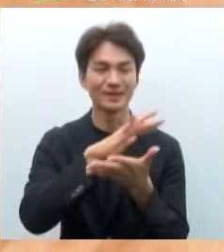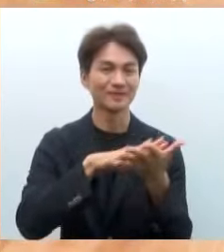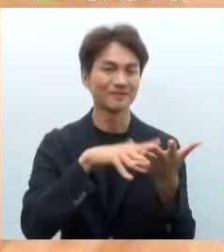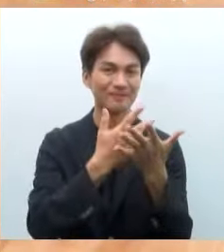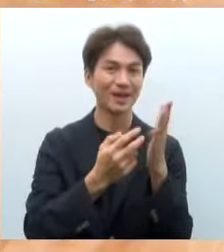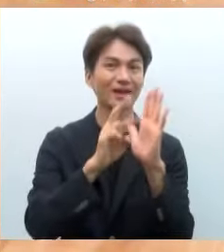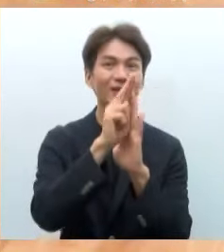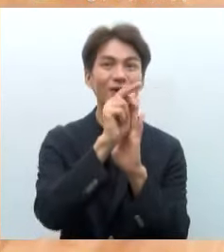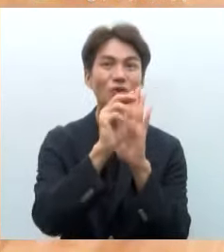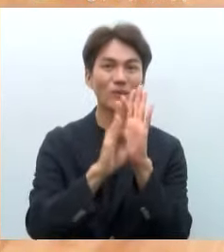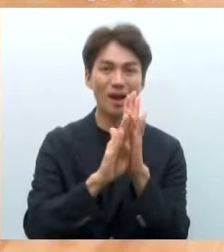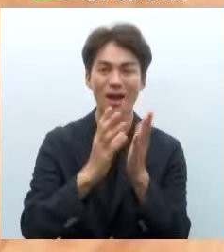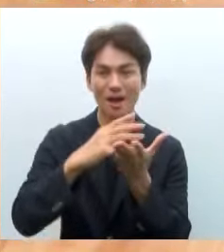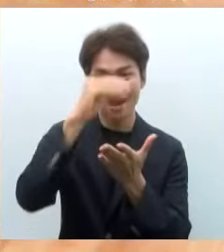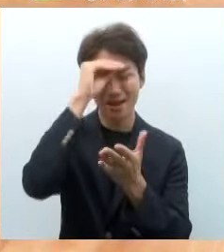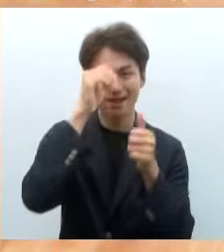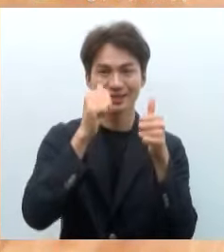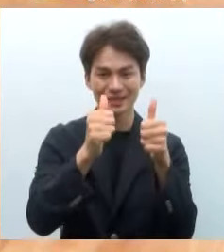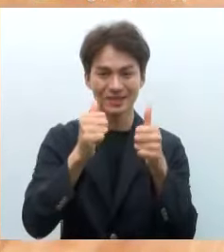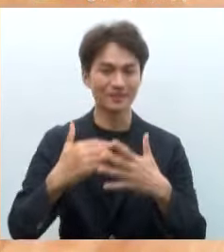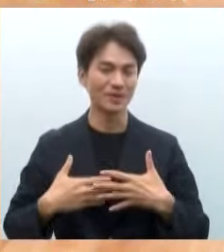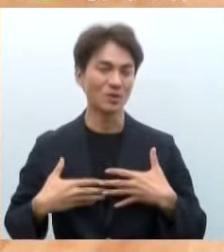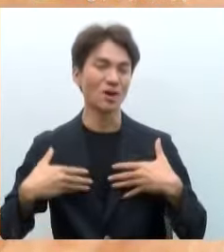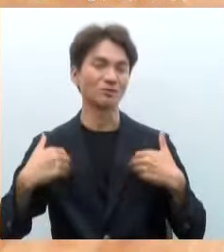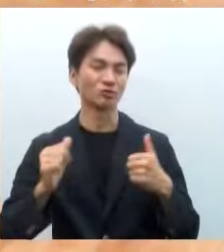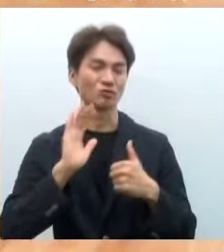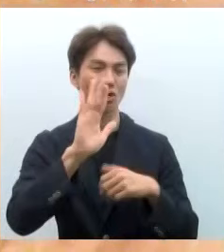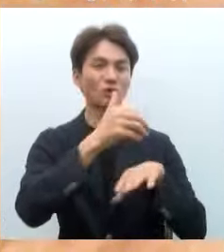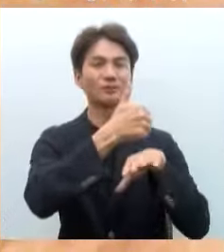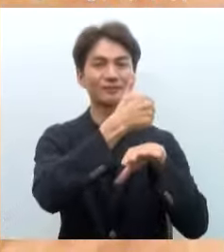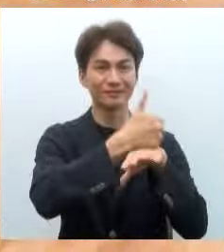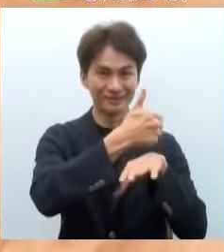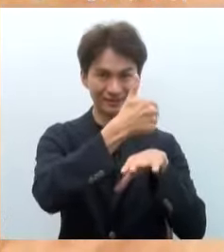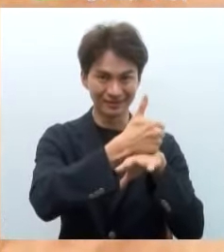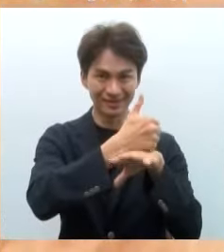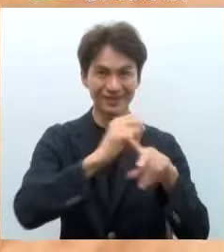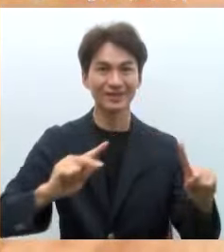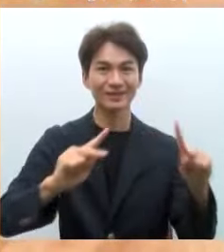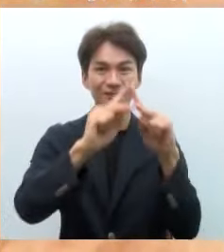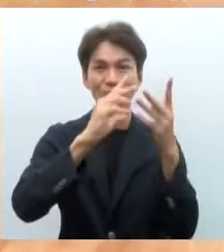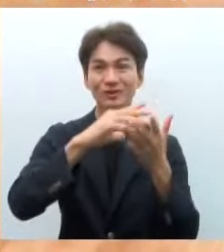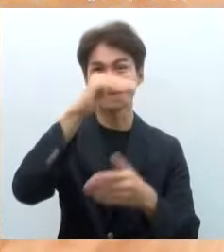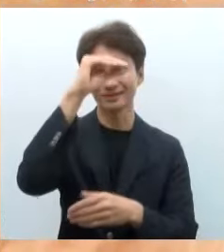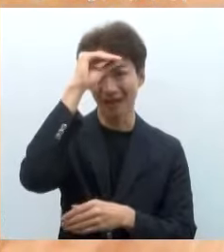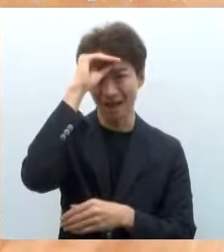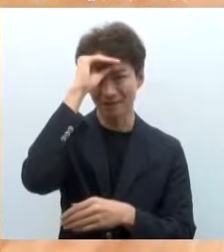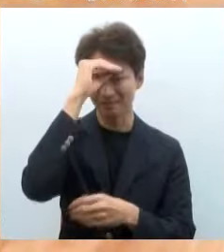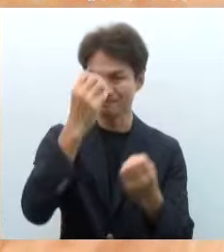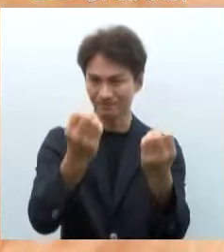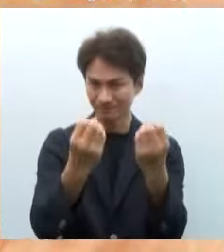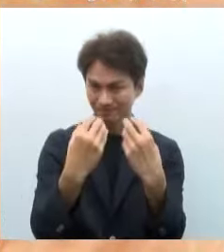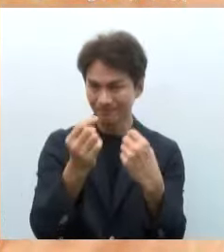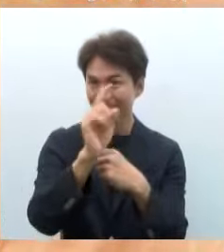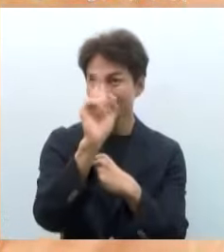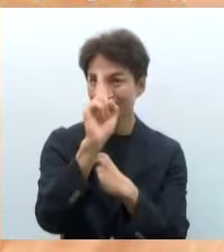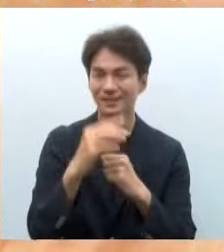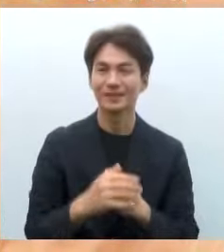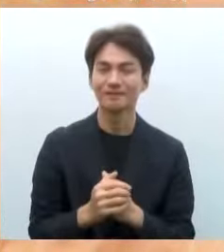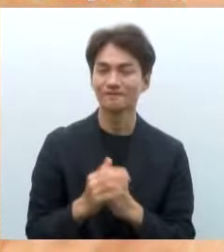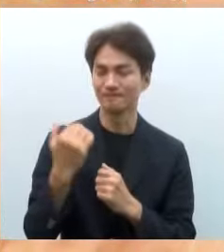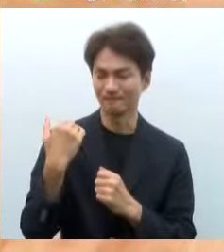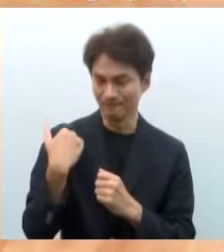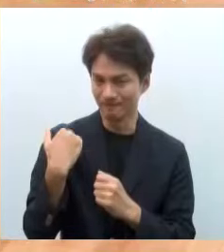ความสุขนะคะของท่านพลตำรวจเอกเพิ่มพูนชิดชอบท่านรัฐมนตรีว่าการกระทรวงศึกษาธิการนโยบายหนึ่งนะคะที่ตอนนี้เนี่ยเราก็ได้มี